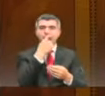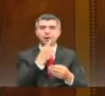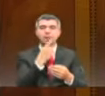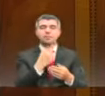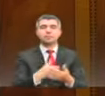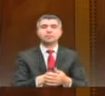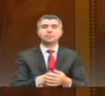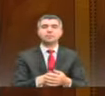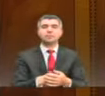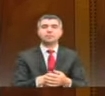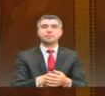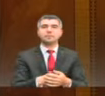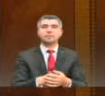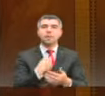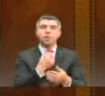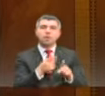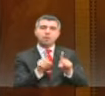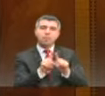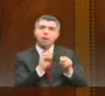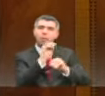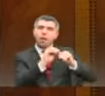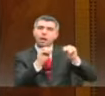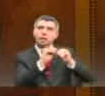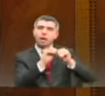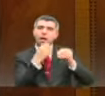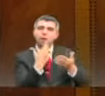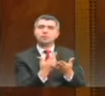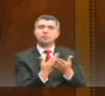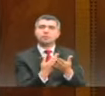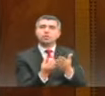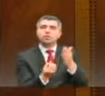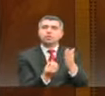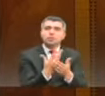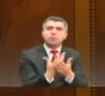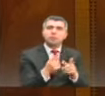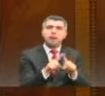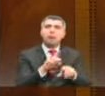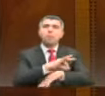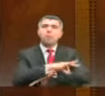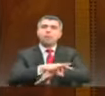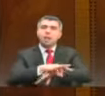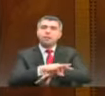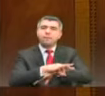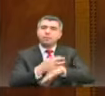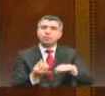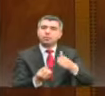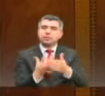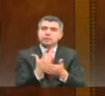إن شاء الله، ومراجعة منظومة الوظيفة العمومية وعن طريق جميع الوسائل